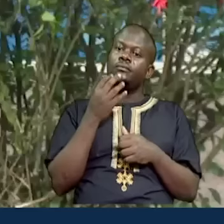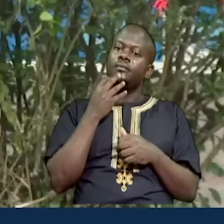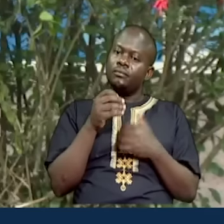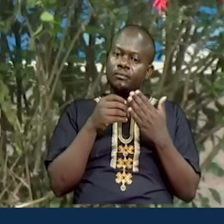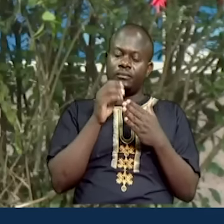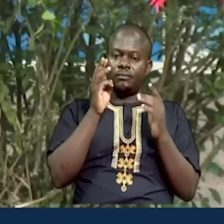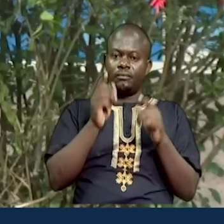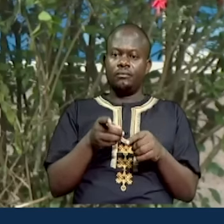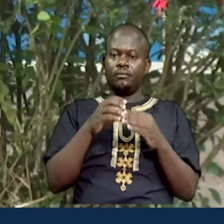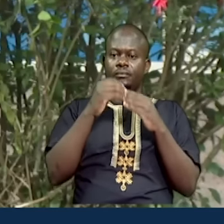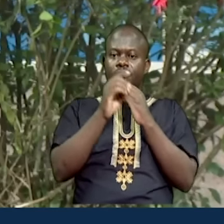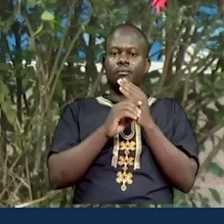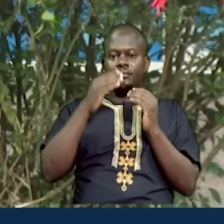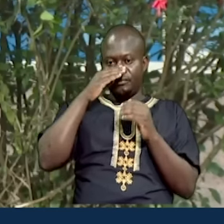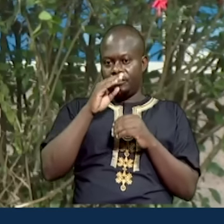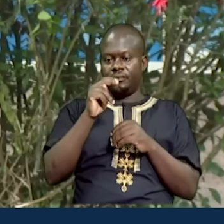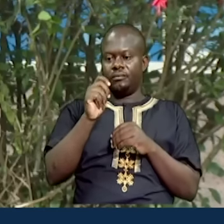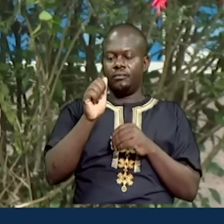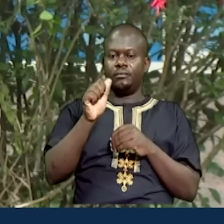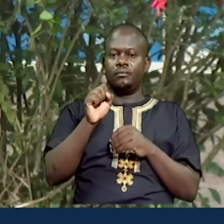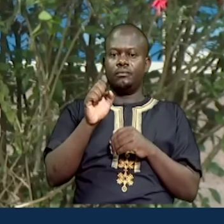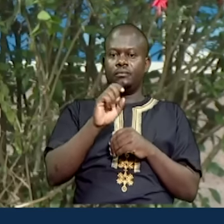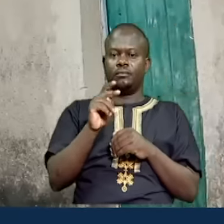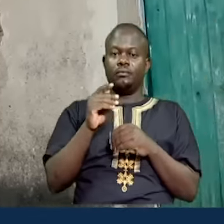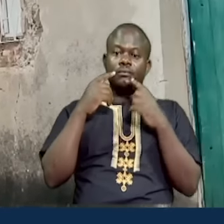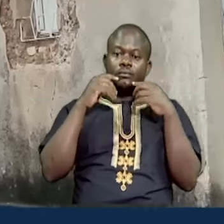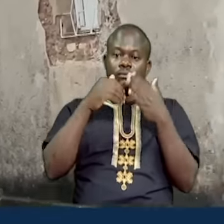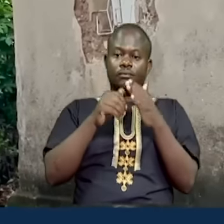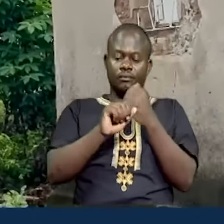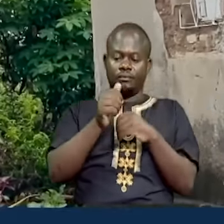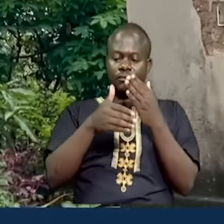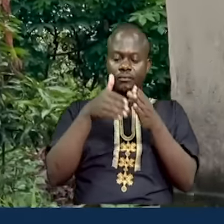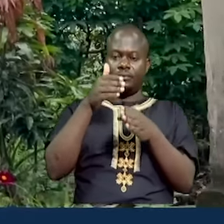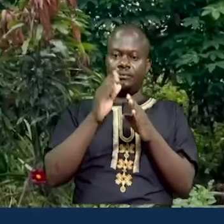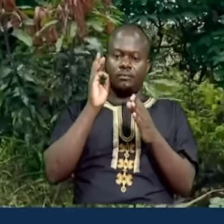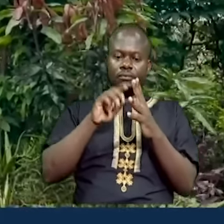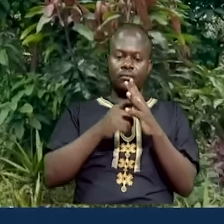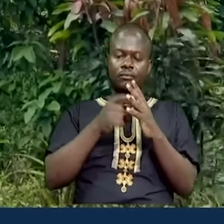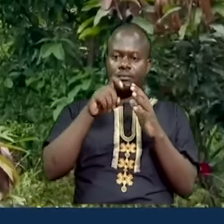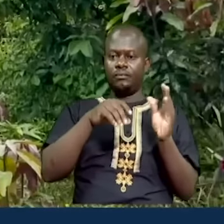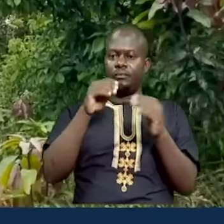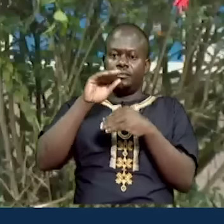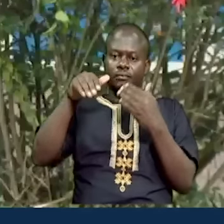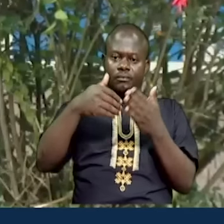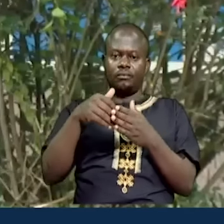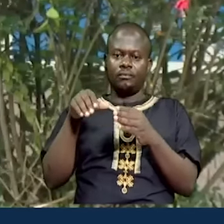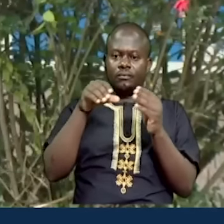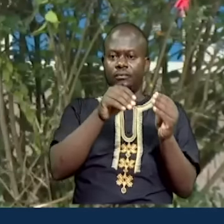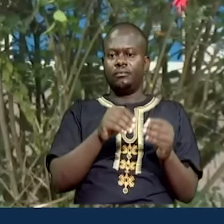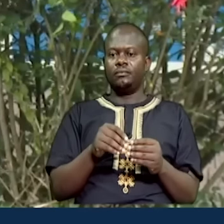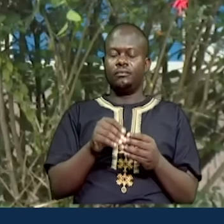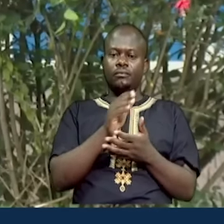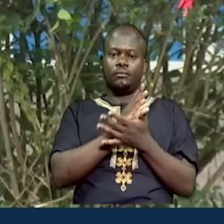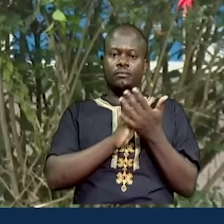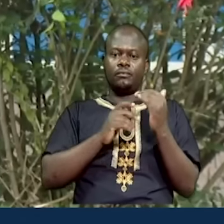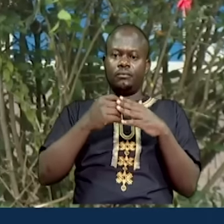bazaza umuyobozi w'akarere ka Nyanza Ntazinda Erasme avuga ko imirimo yo kubaka stade izatangira abagomba kwimurwa bose barimo ibyo hari abo